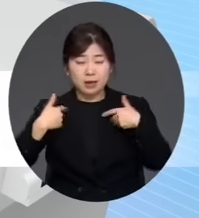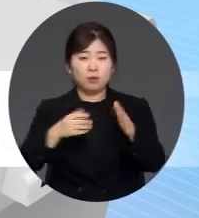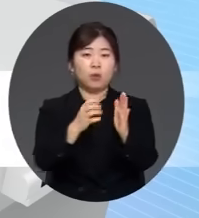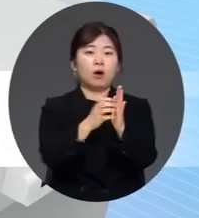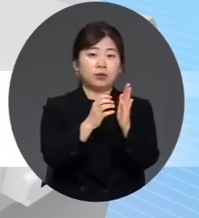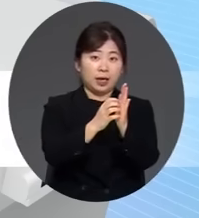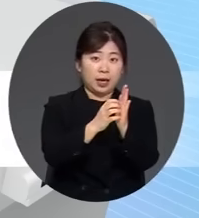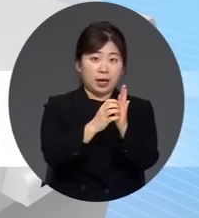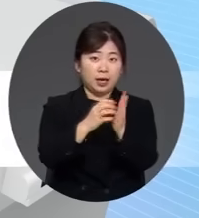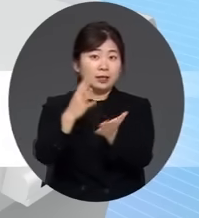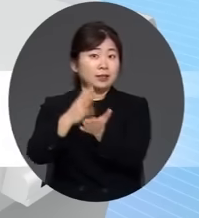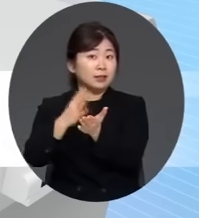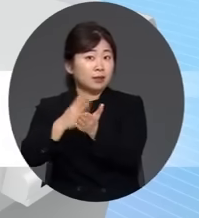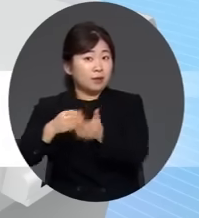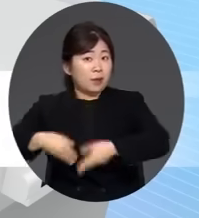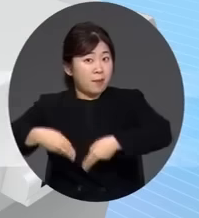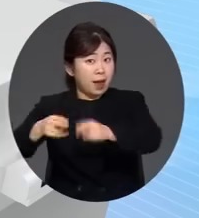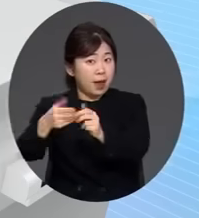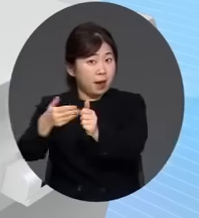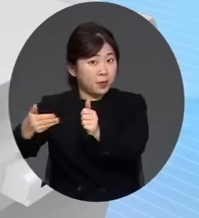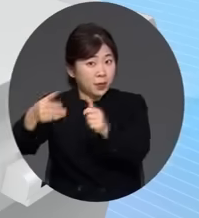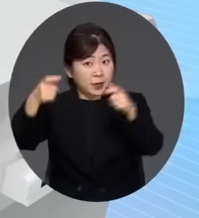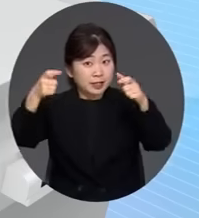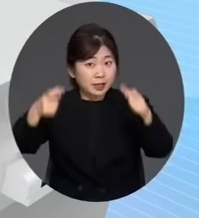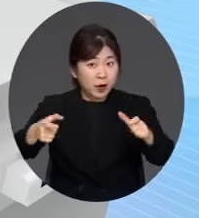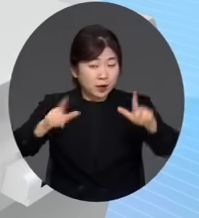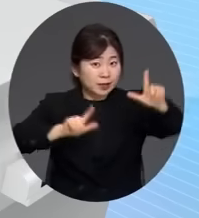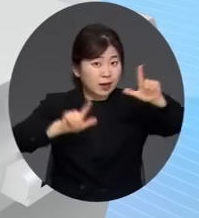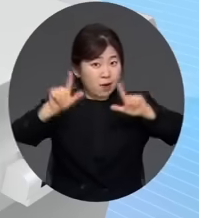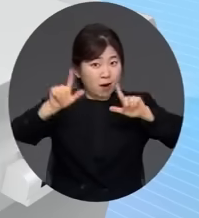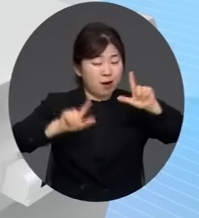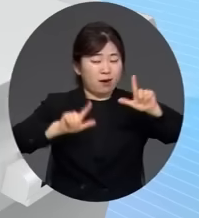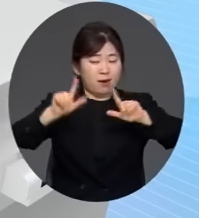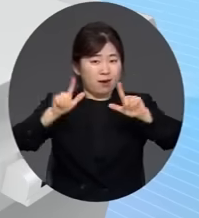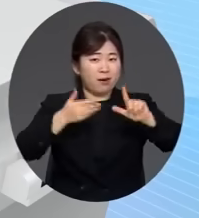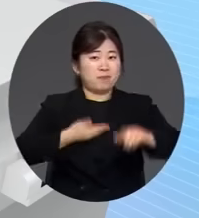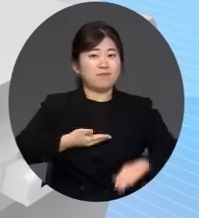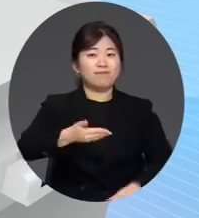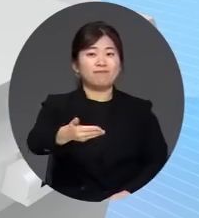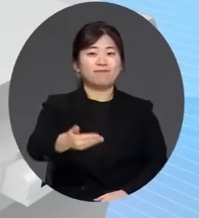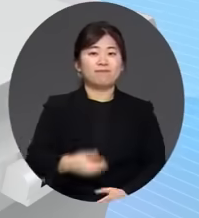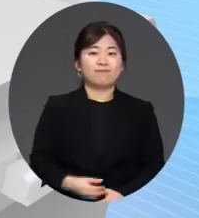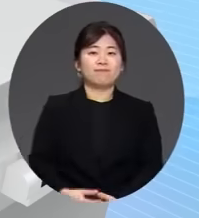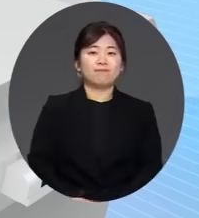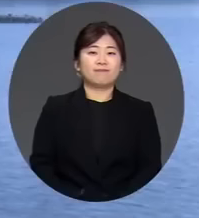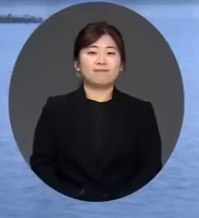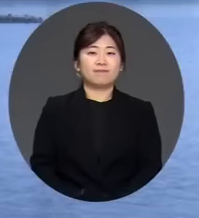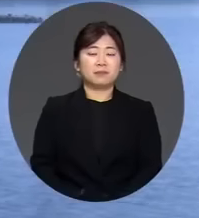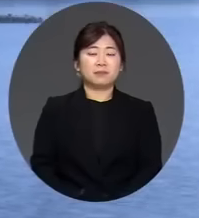선거구와 관련한 여론 조사 결과를 이재경 문철진 기자가 차례로 보도합니다